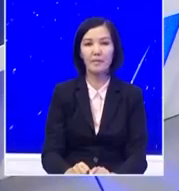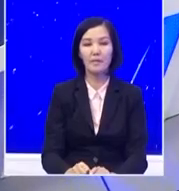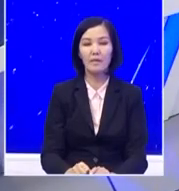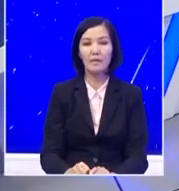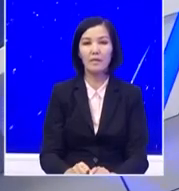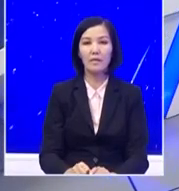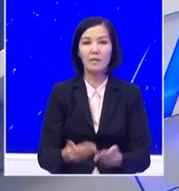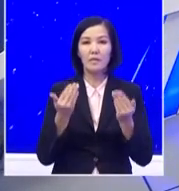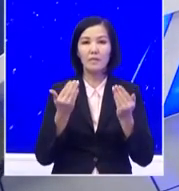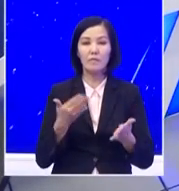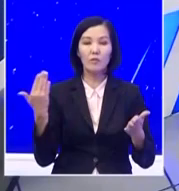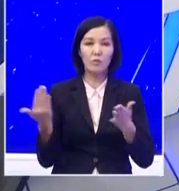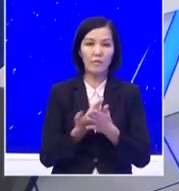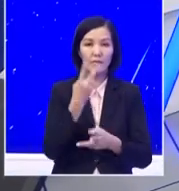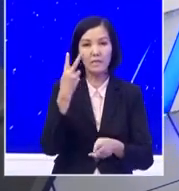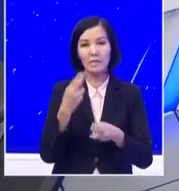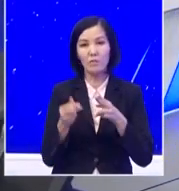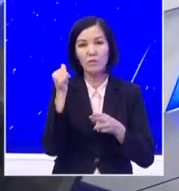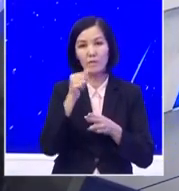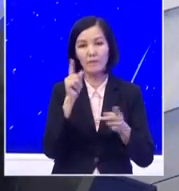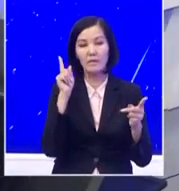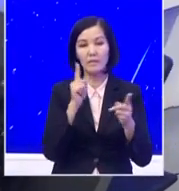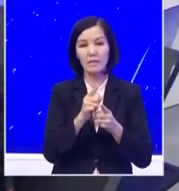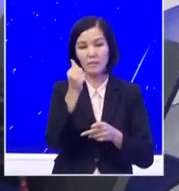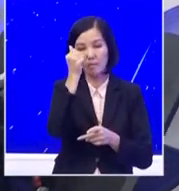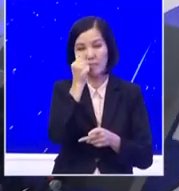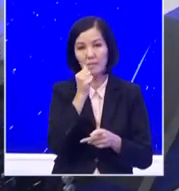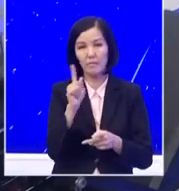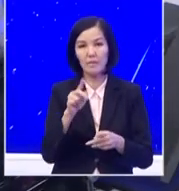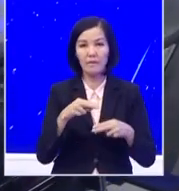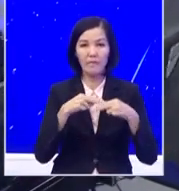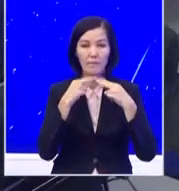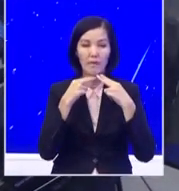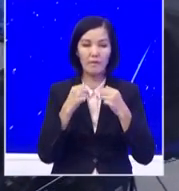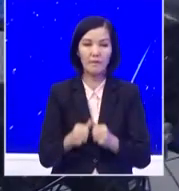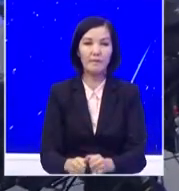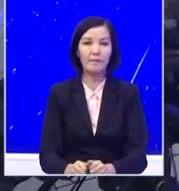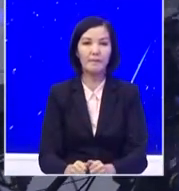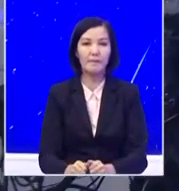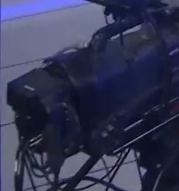Такими событиями был насыщен уходящий день. Спасибо за внимание и до свидания.